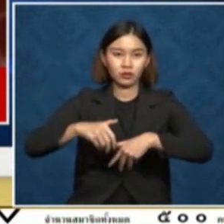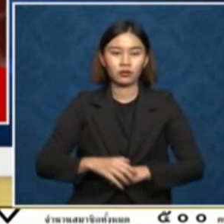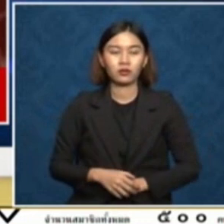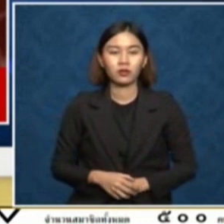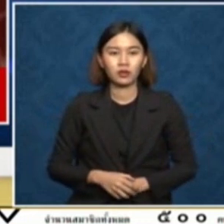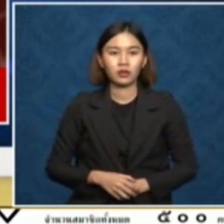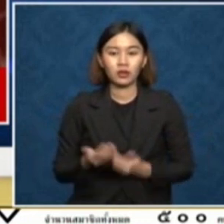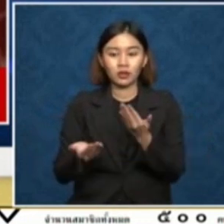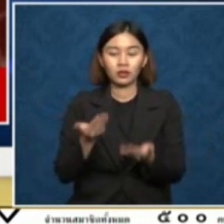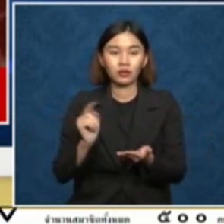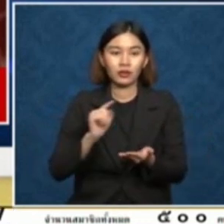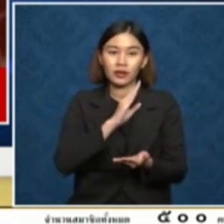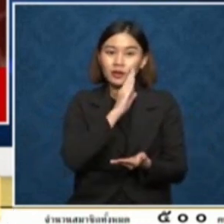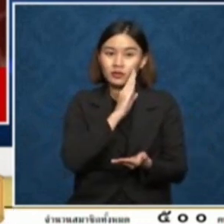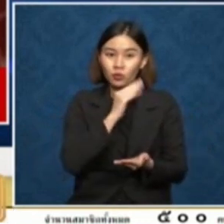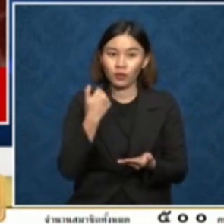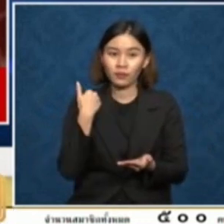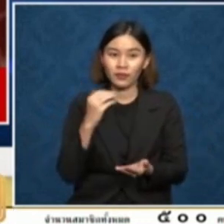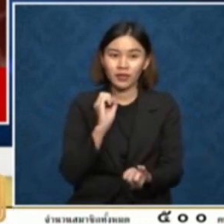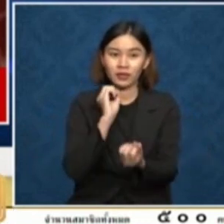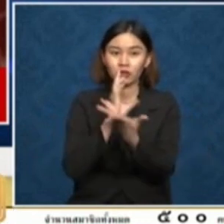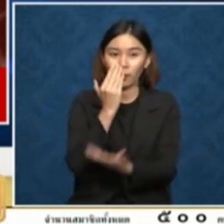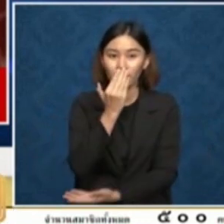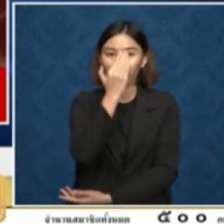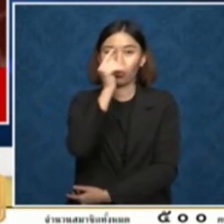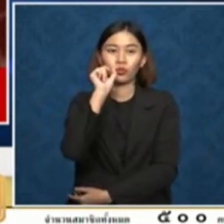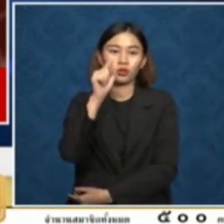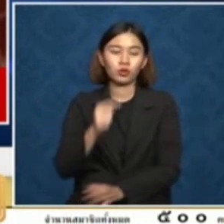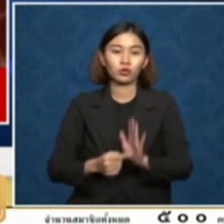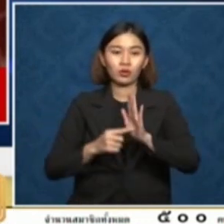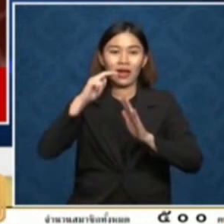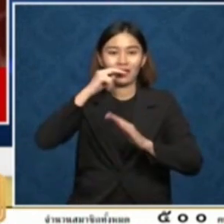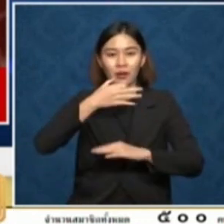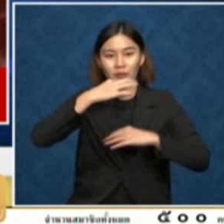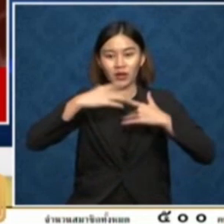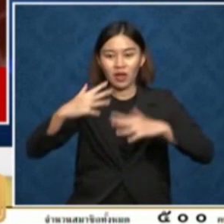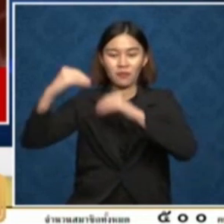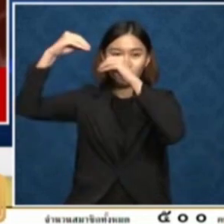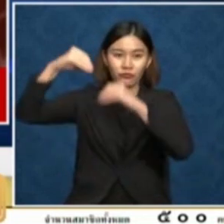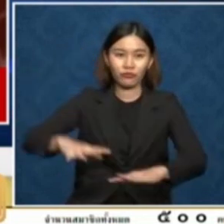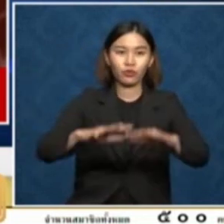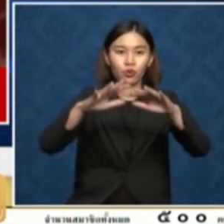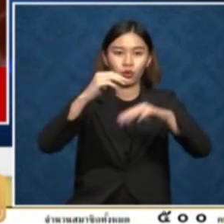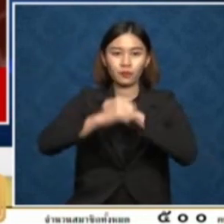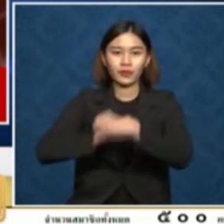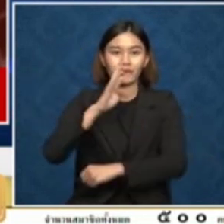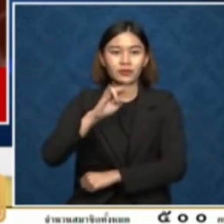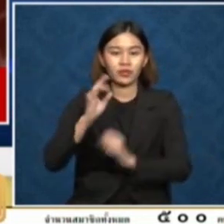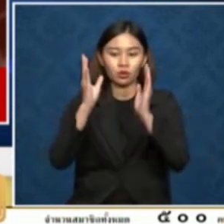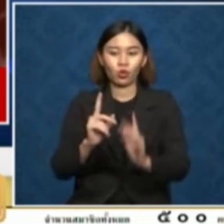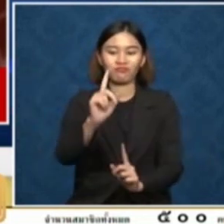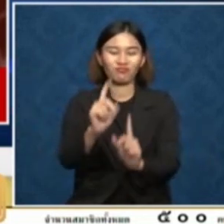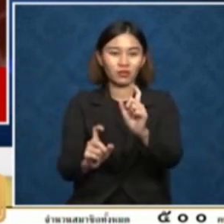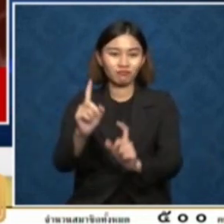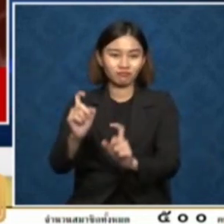ความรวดเร็วของขั้นตอนต่างๆทางการแพทย์นั้นมีความสำคัญเป็นอย่างยิ่งครับท่านประธานต่อการรักษาโรคภัยต่างๆให้กับพี่น้องประชาช